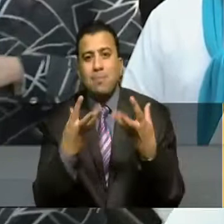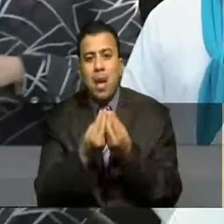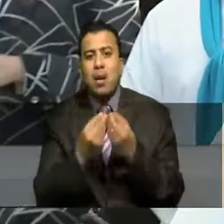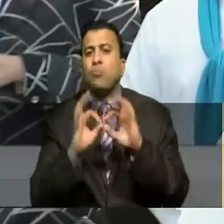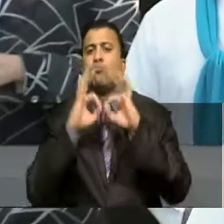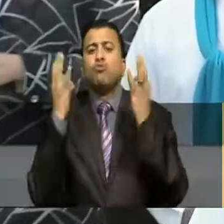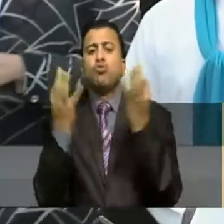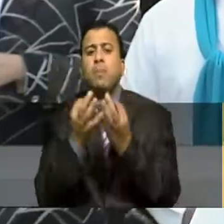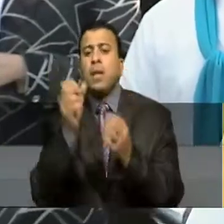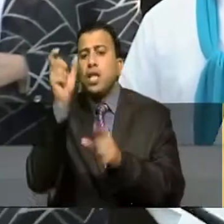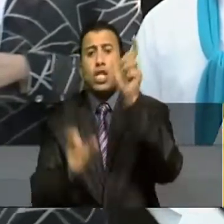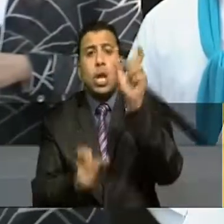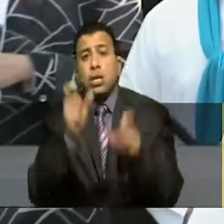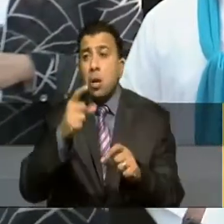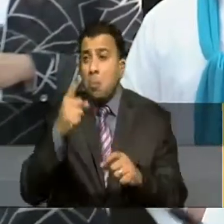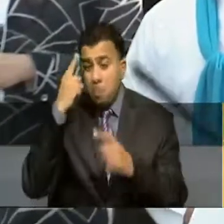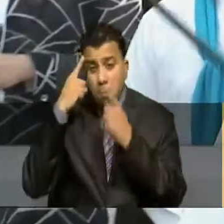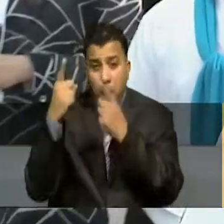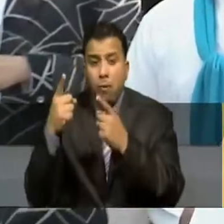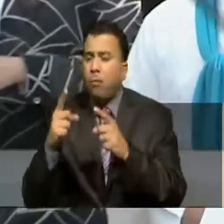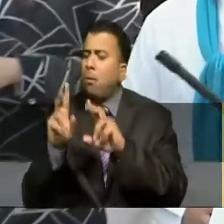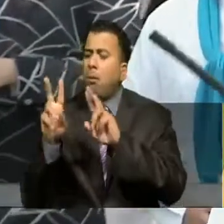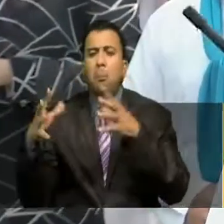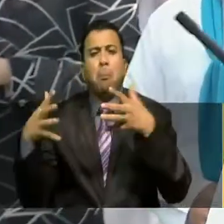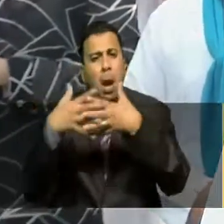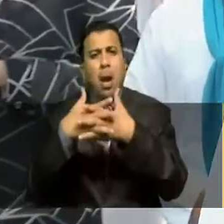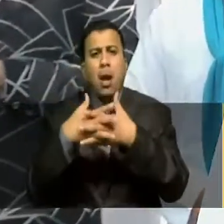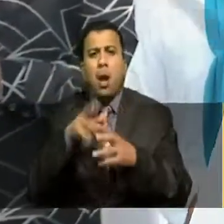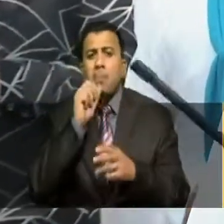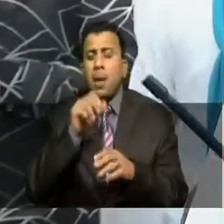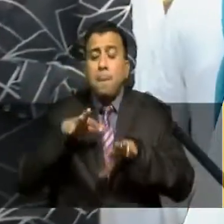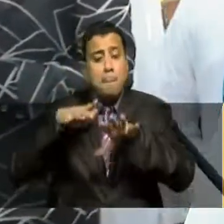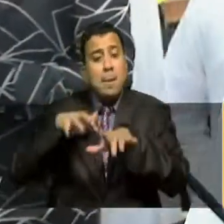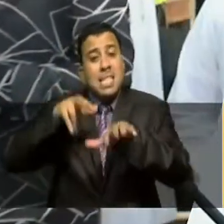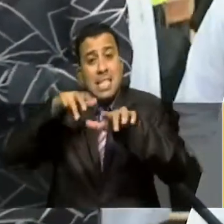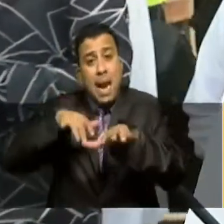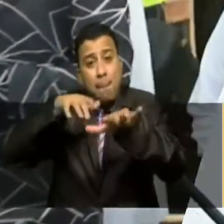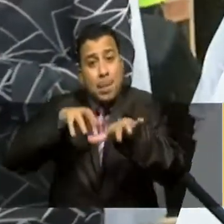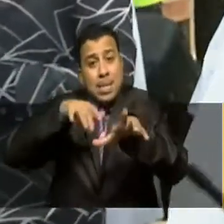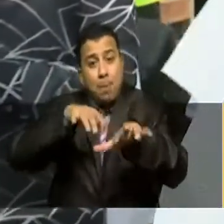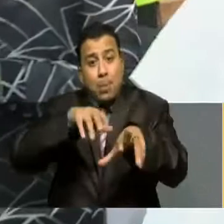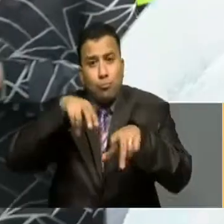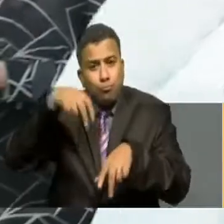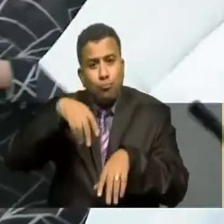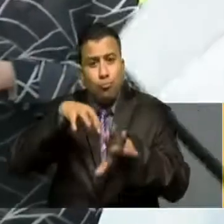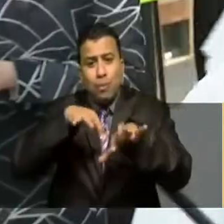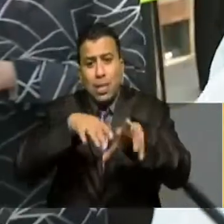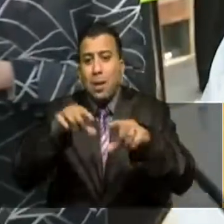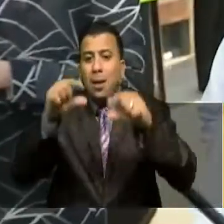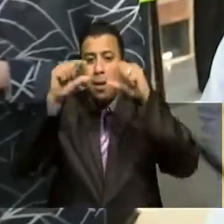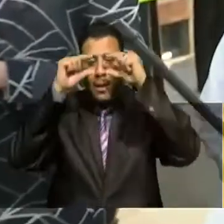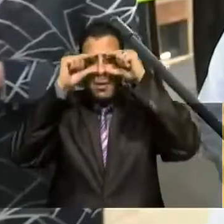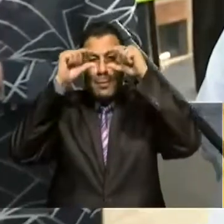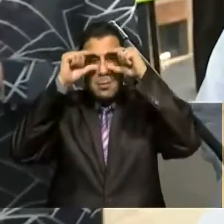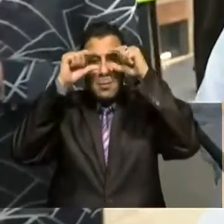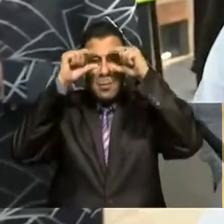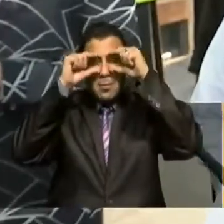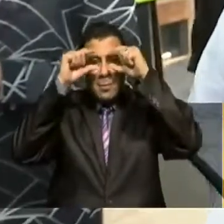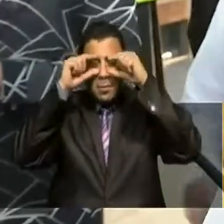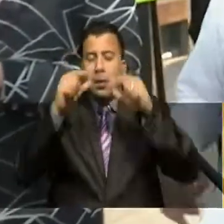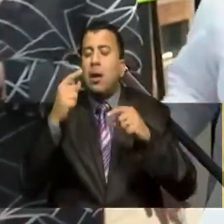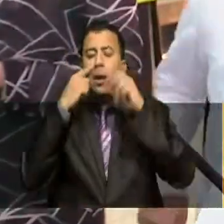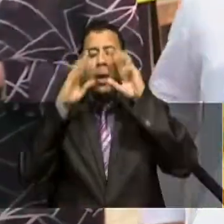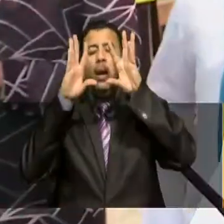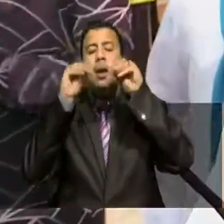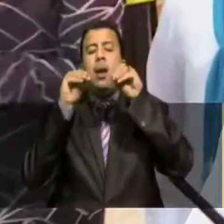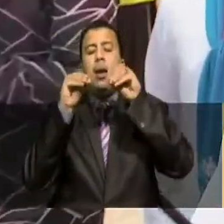فئات المجتمع من شخصيات ومشاهير وغيرهم. الفكرة في المسيرة كل واحد بيشارك في المسيرة مثل ما انتم شايفين لابسين نظارات الناس، يلبس نظارة